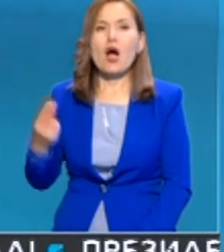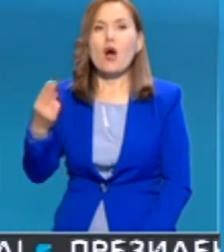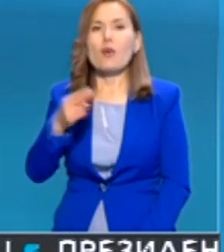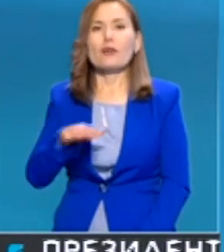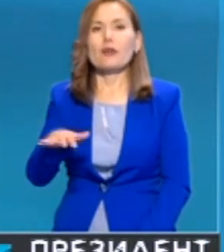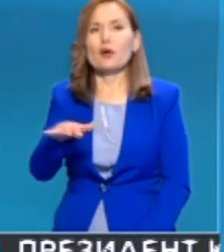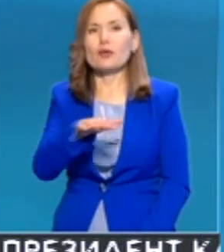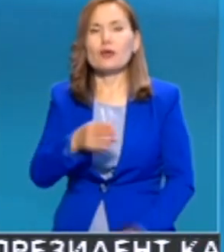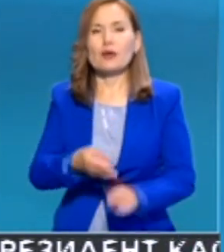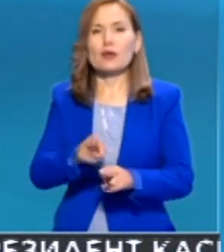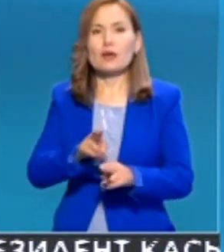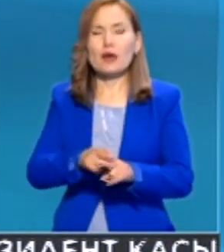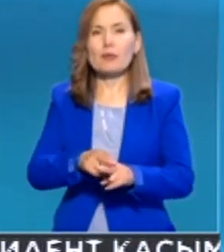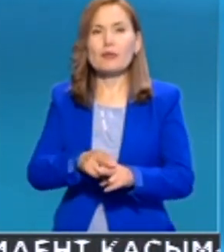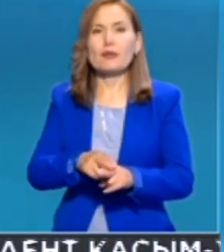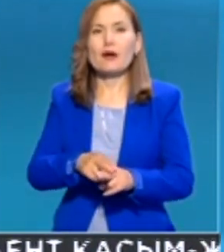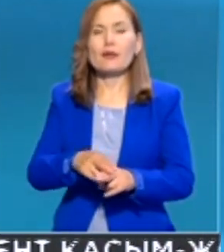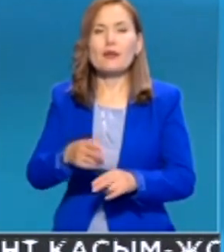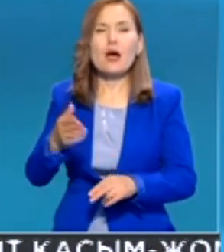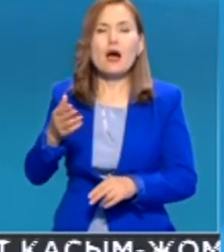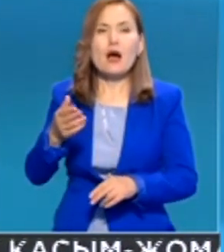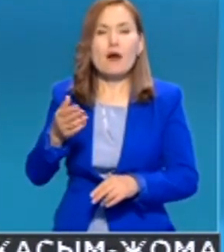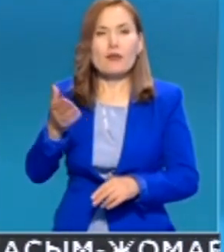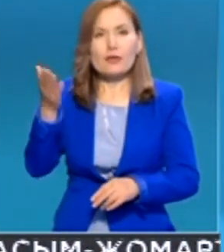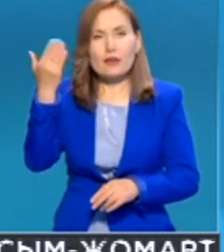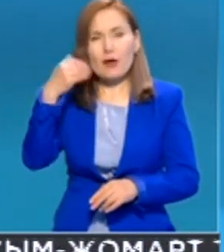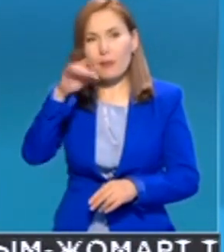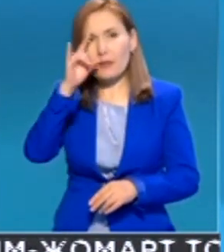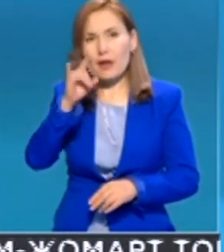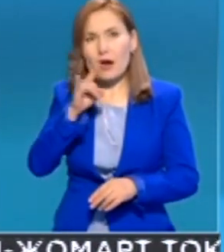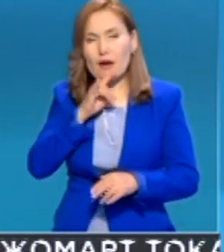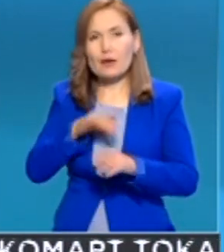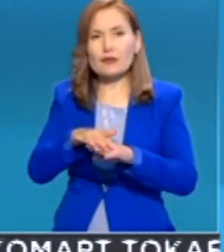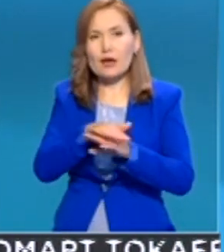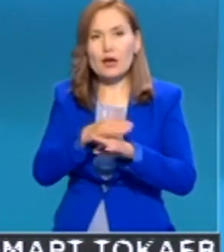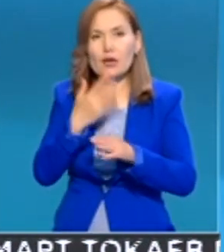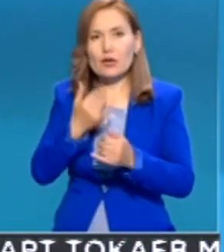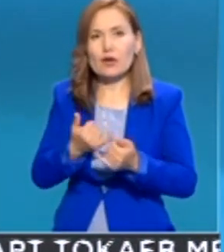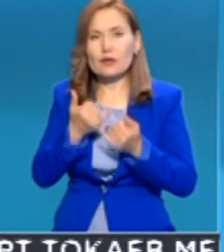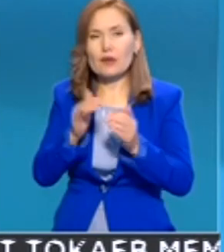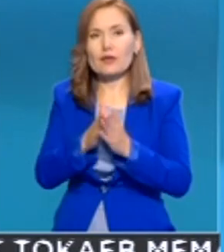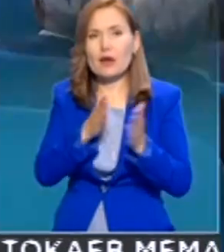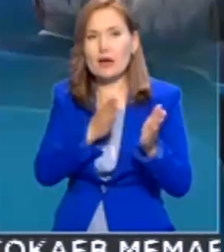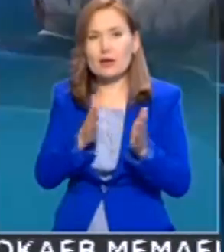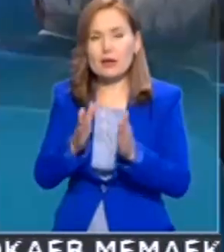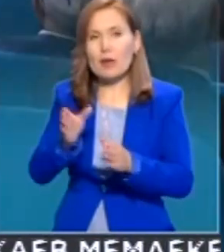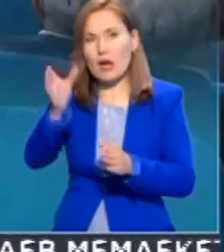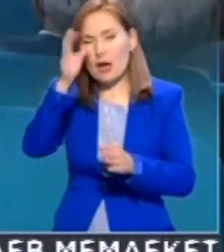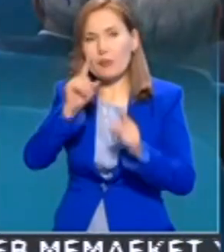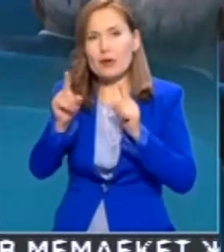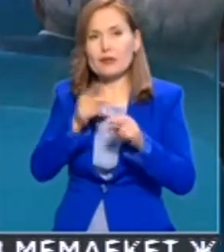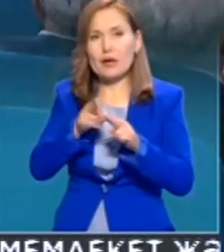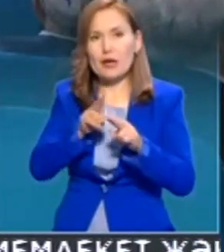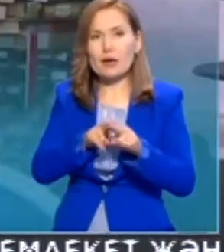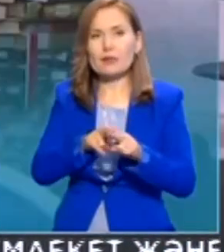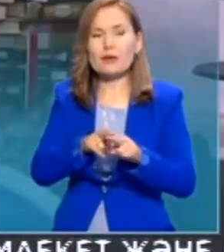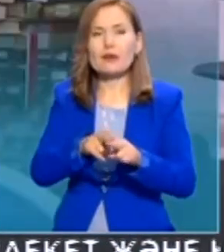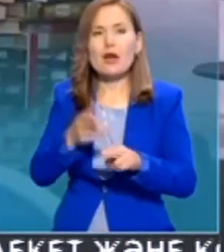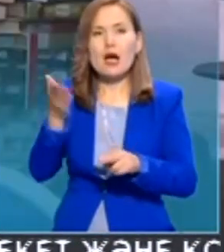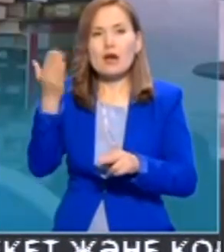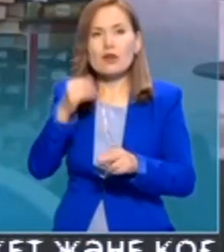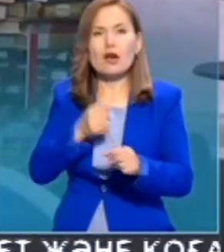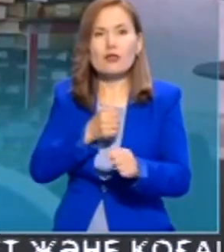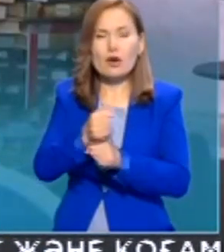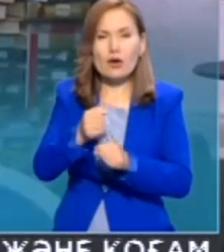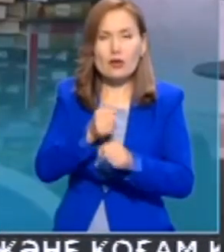Ақмола өңіріндегі қуғын сүргін қасіреті бүгін осындай тақырыппен ұлттық кітапханада ғылыми тәжірибелік конференция өтті. Іс-шара барысында қуғын